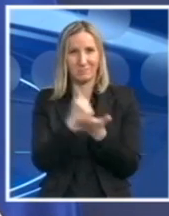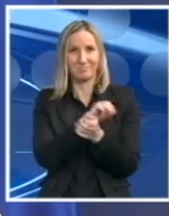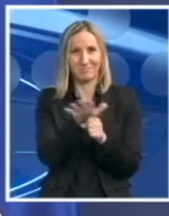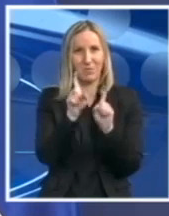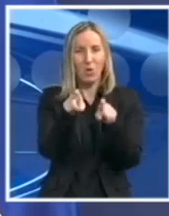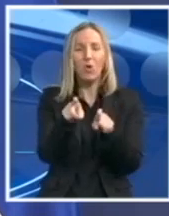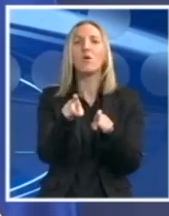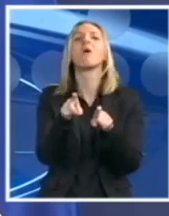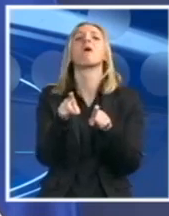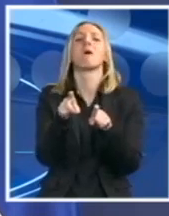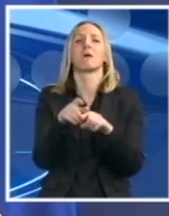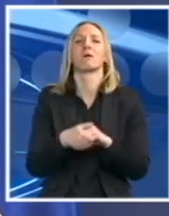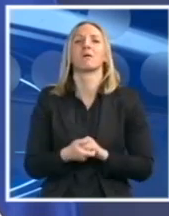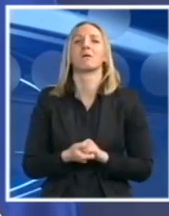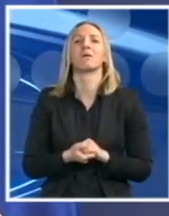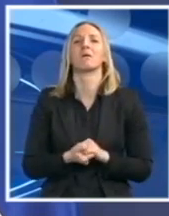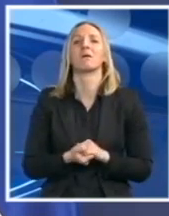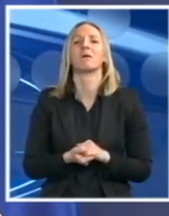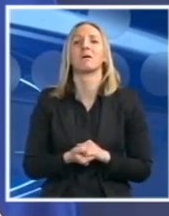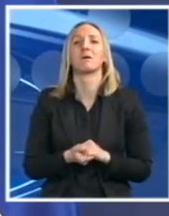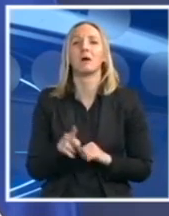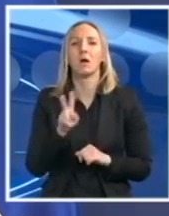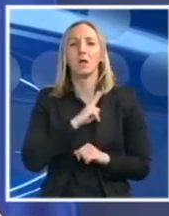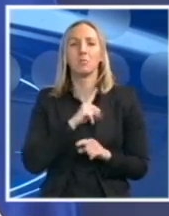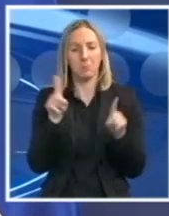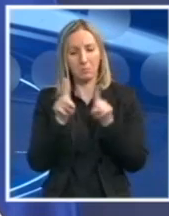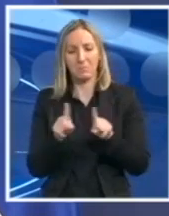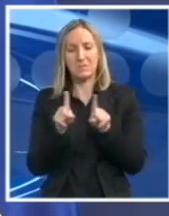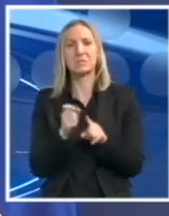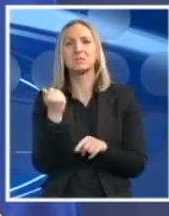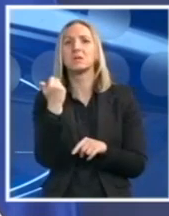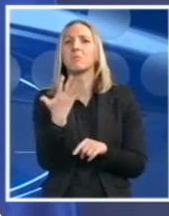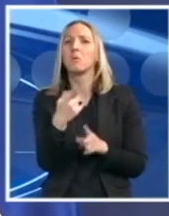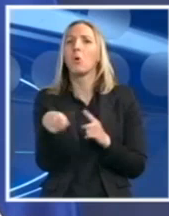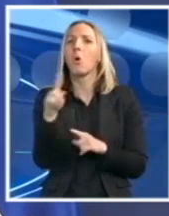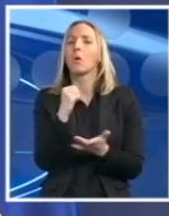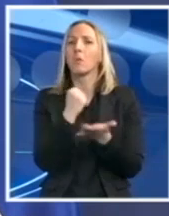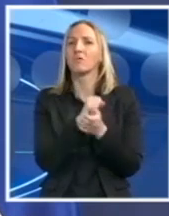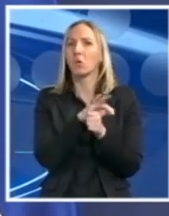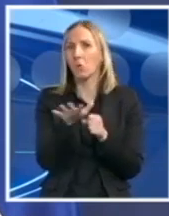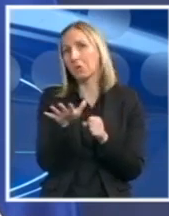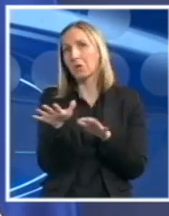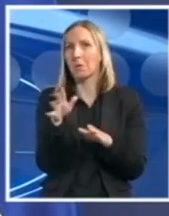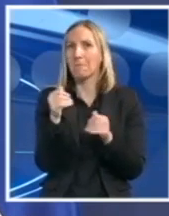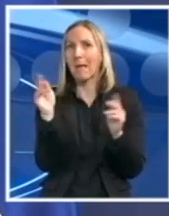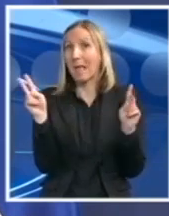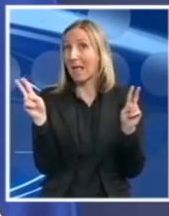imamo poslednjih dana jedan stabilan broj obolelih, čak i neki manji